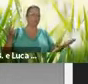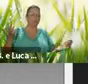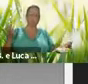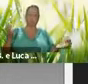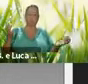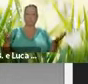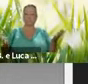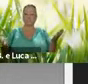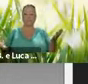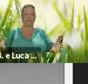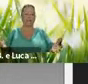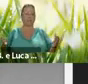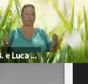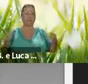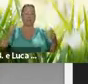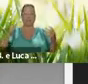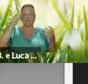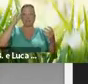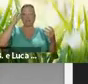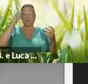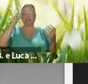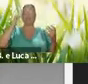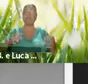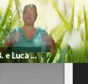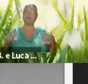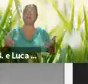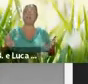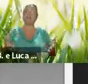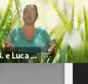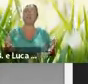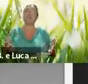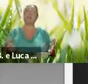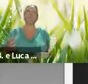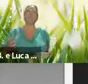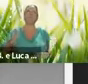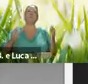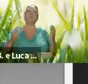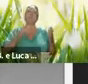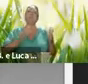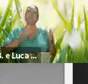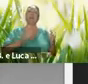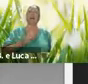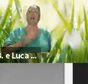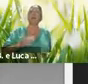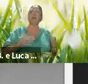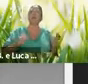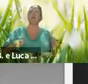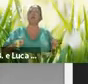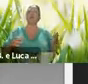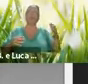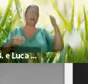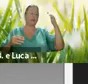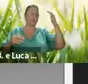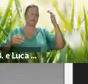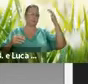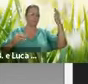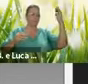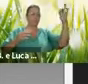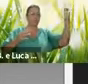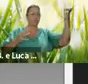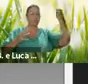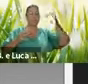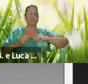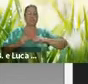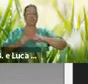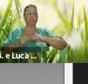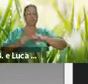che cosa è giusto, che cosa è sbagliato, di poter capire le cose, possiamo identificare quello